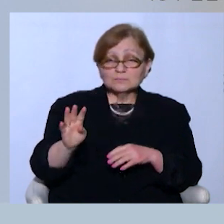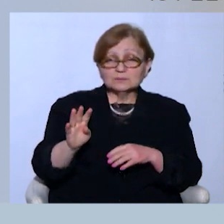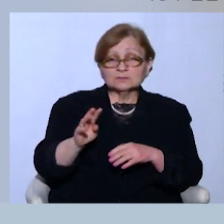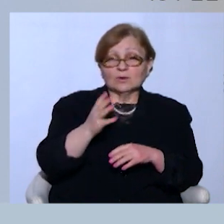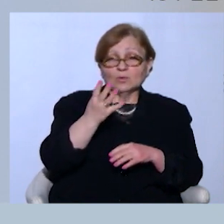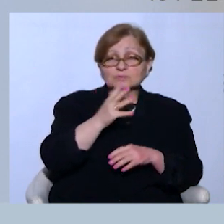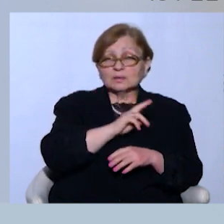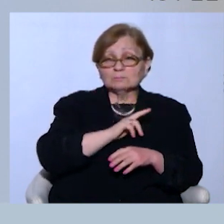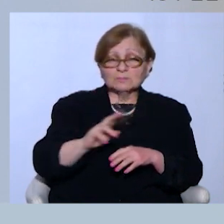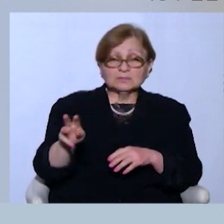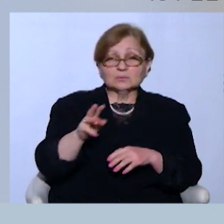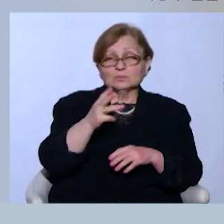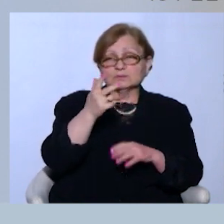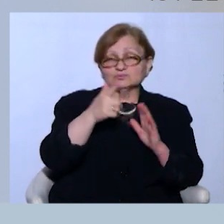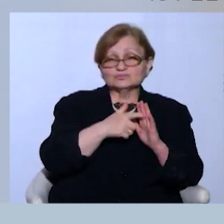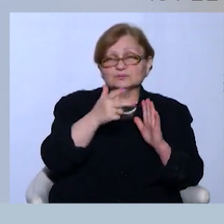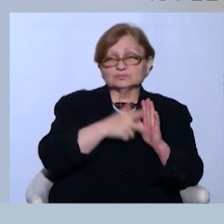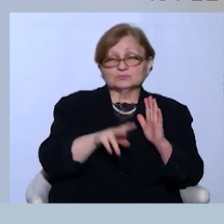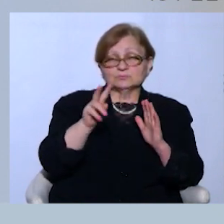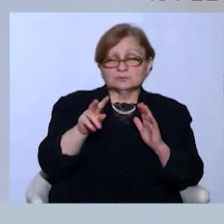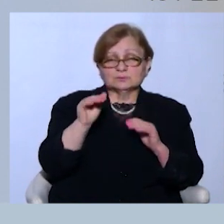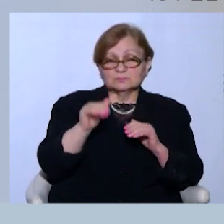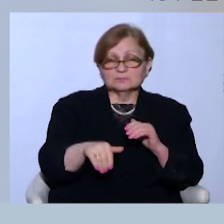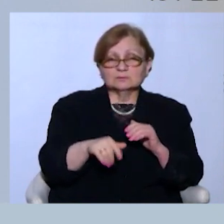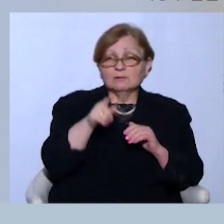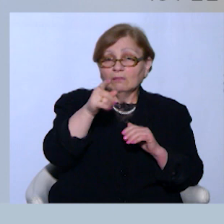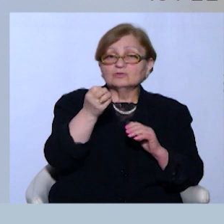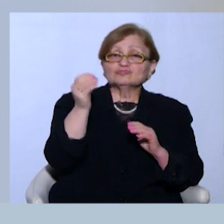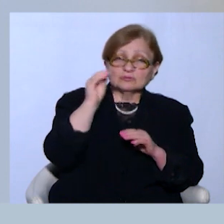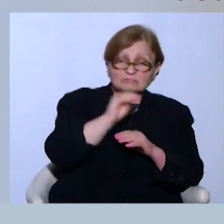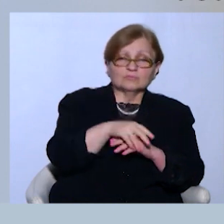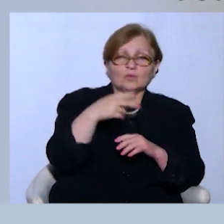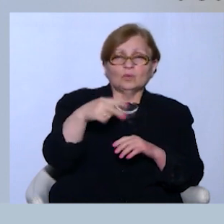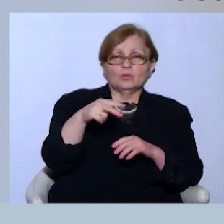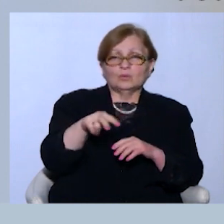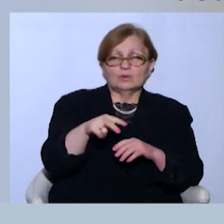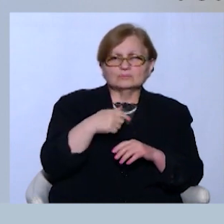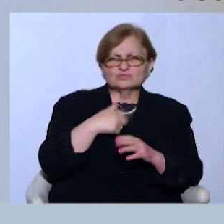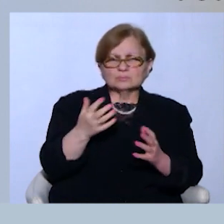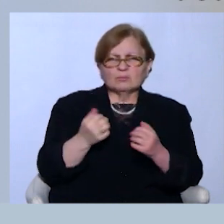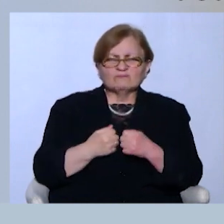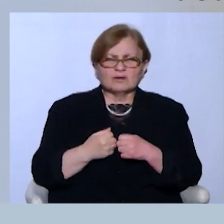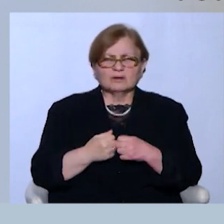4.782.000-ზე, თითქმის 783.000, მაგრამ ეს ხო კიდე 20-ზე უნდა გამრავლდეს. მაშასადმე ჩვენ ვიღებთ